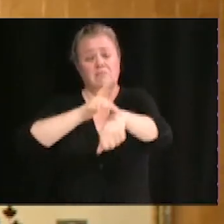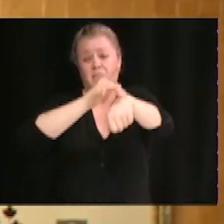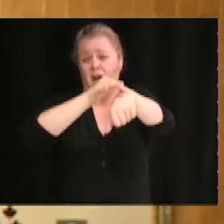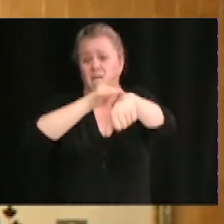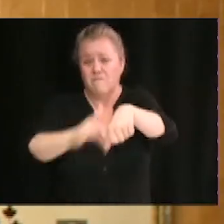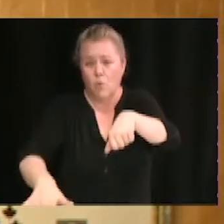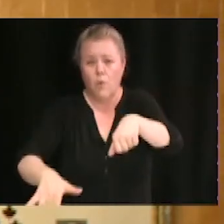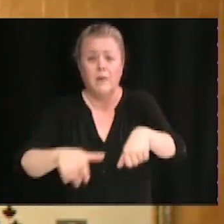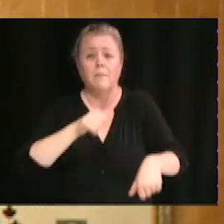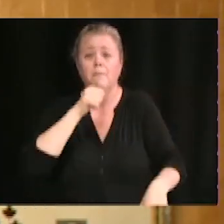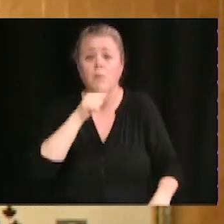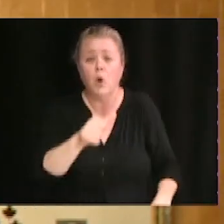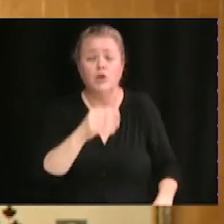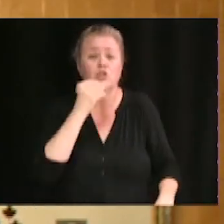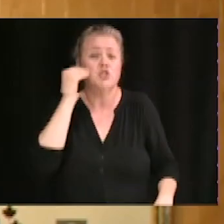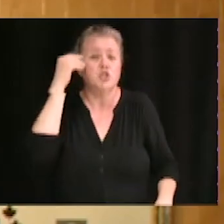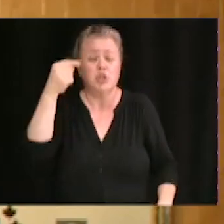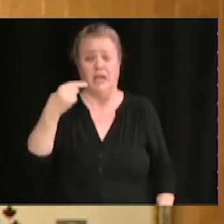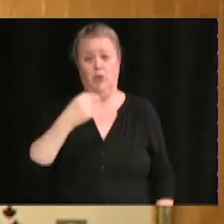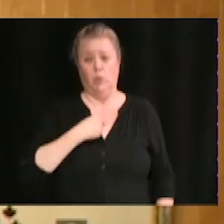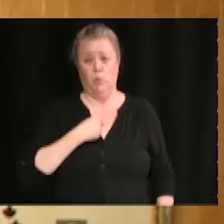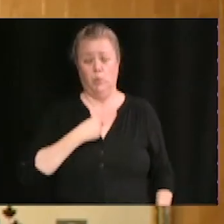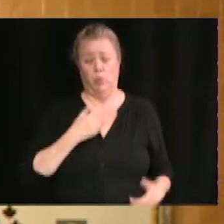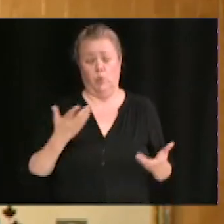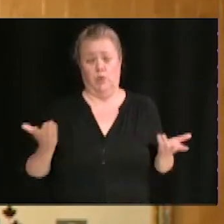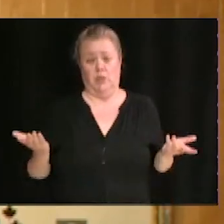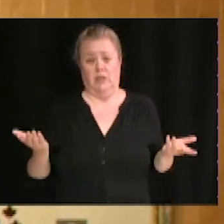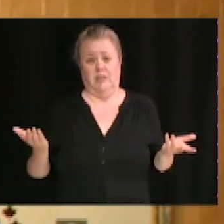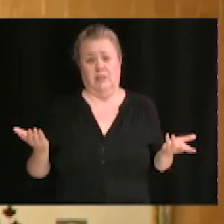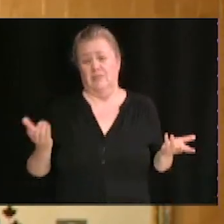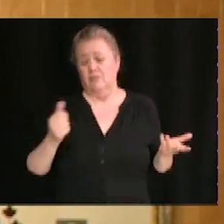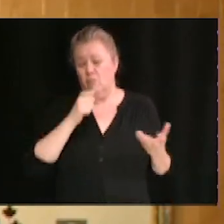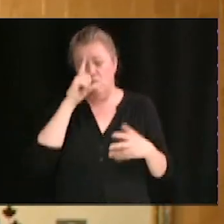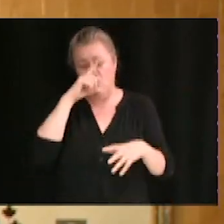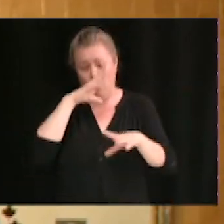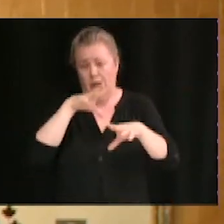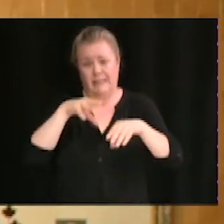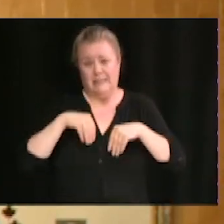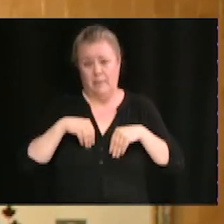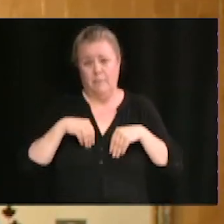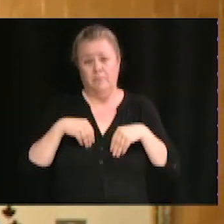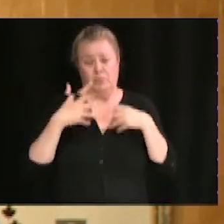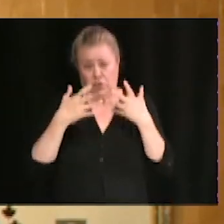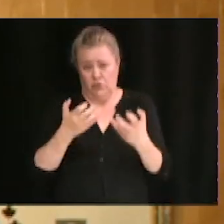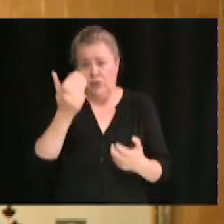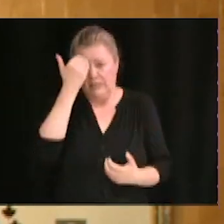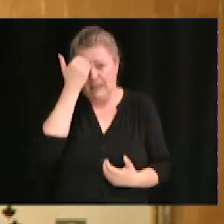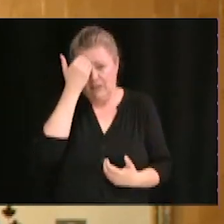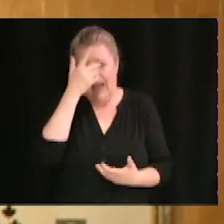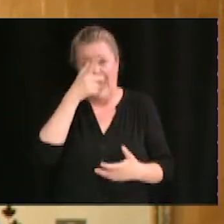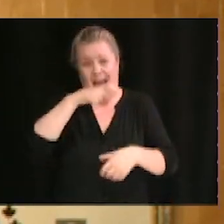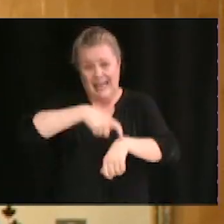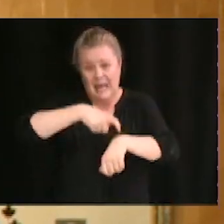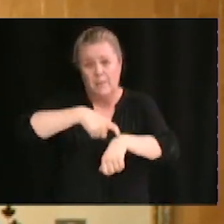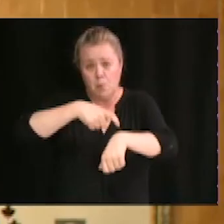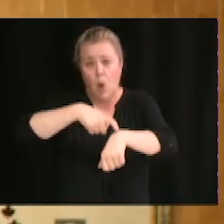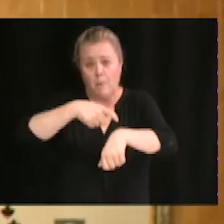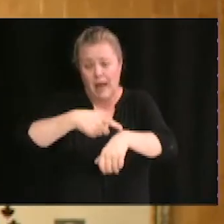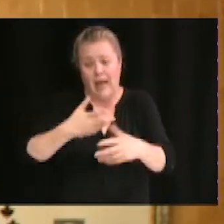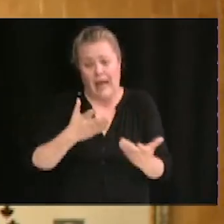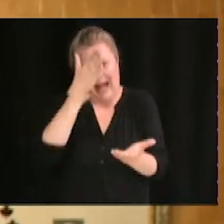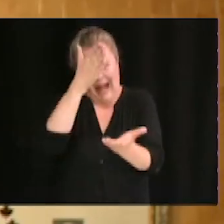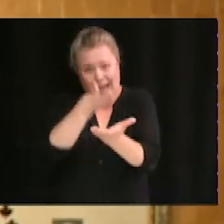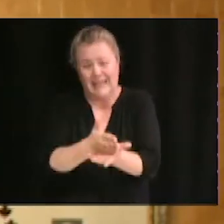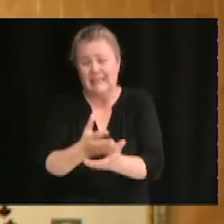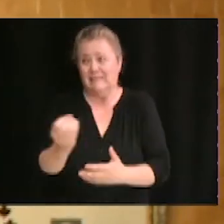Mais pas chez nous. Je comprends. Il me semble que c'est inacceptable, puis je veux savoir à quel moment on va arrêter